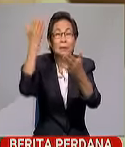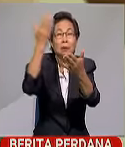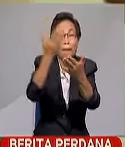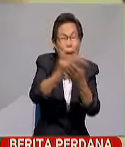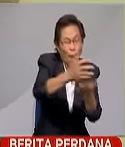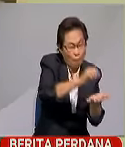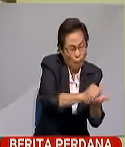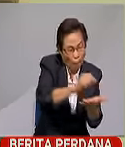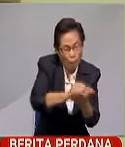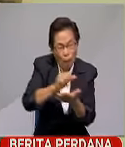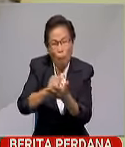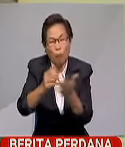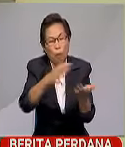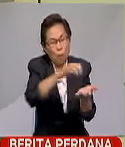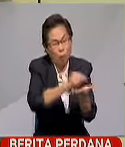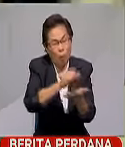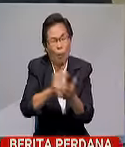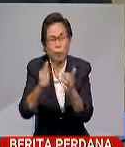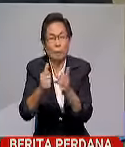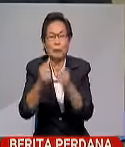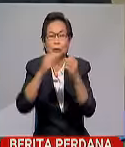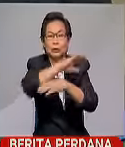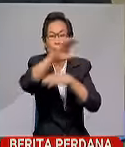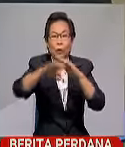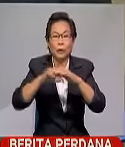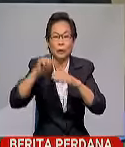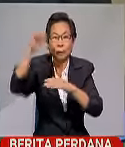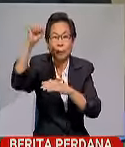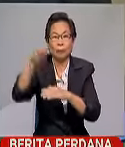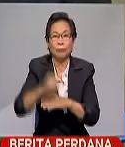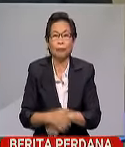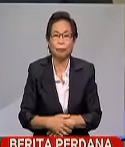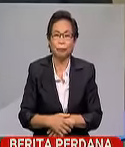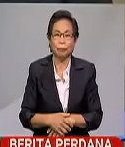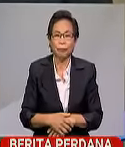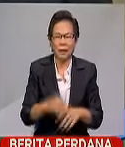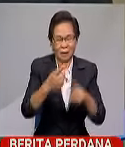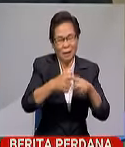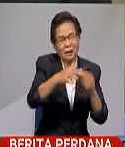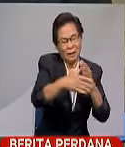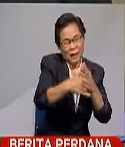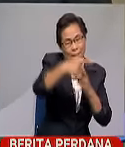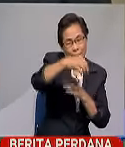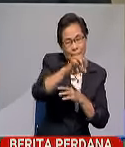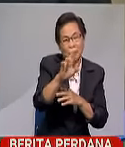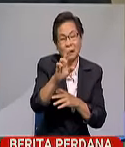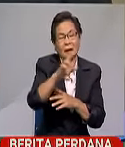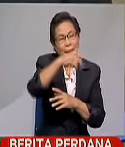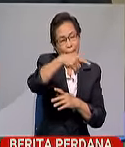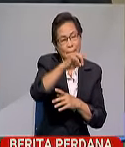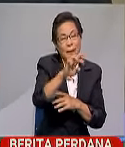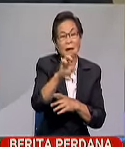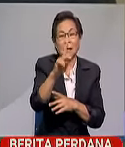negeri. Kita perap dengan nasi berbeza dengan ikan pekasam. Kalau pekasam, kita lihat dia nasi